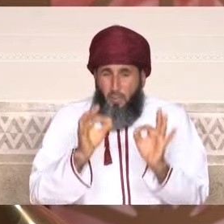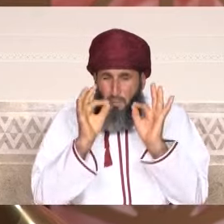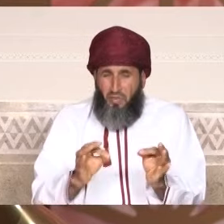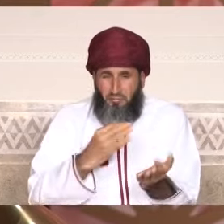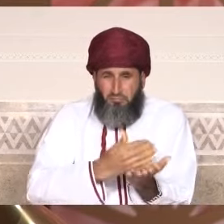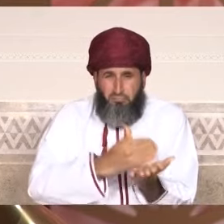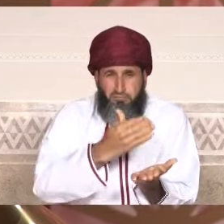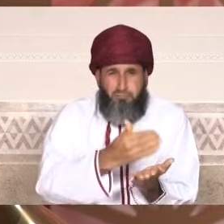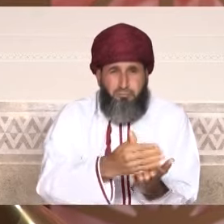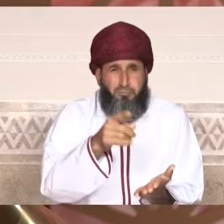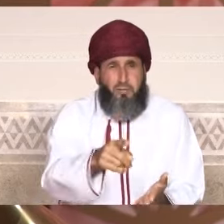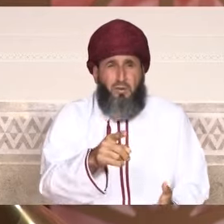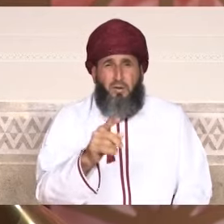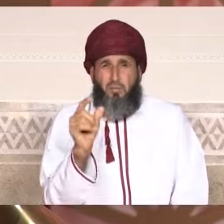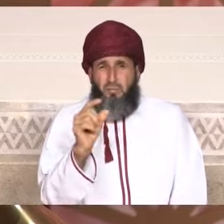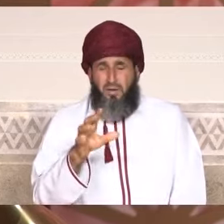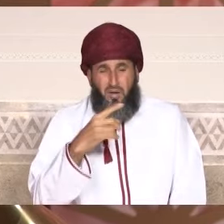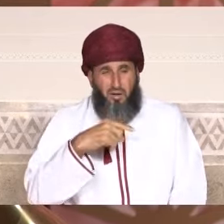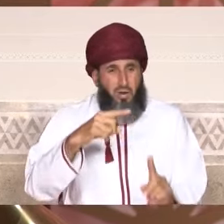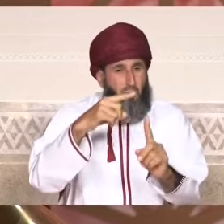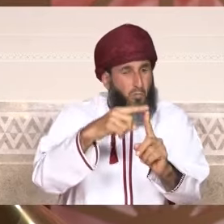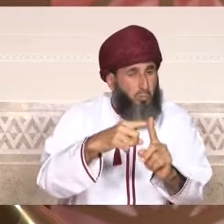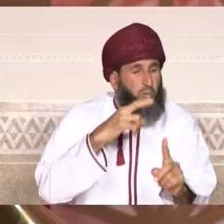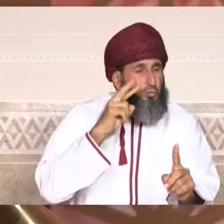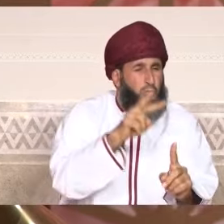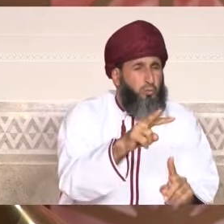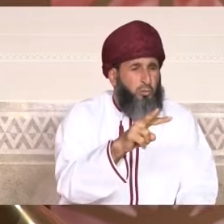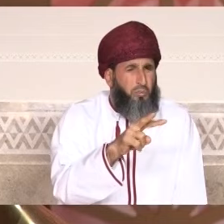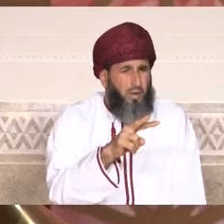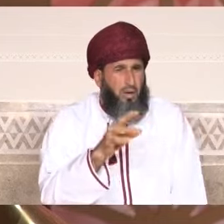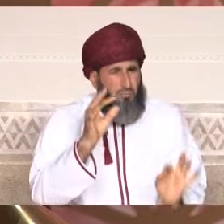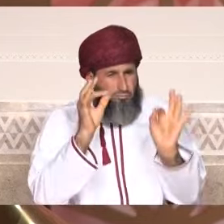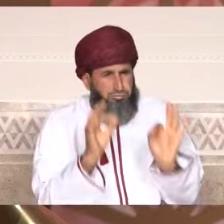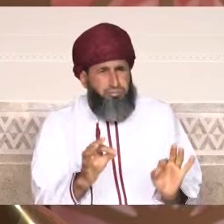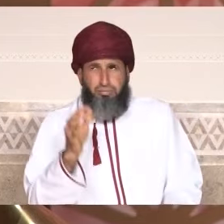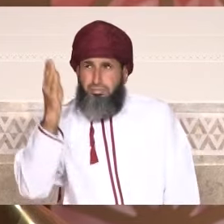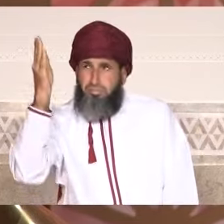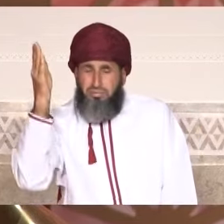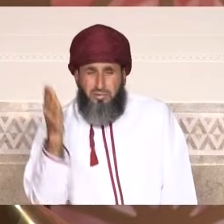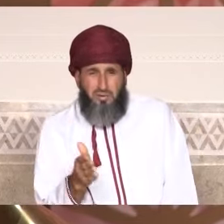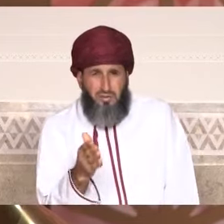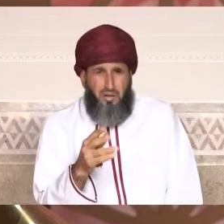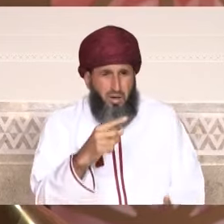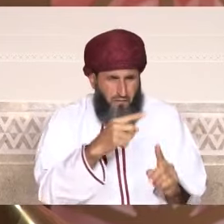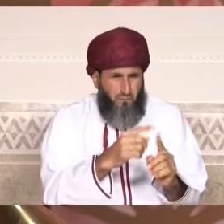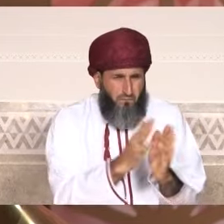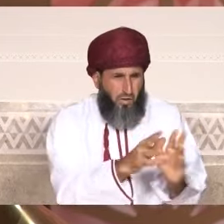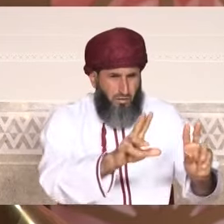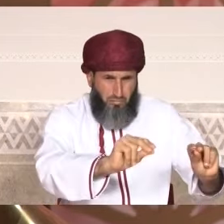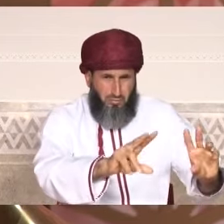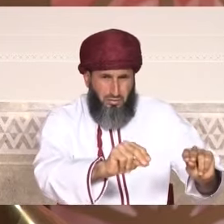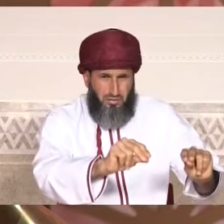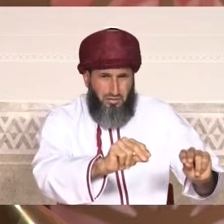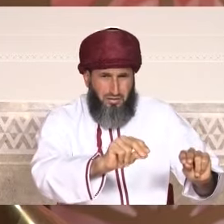فإذا نظرنا اليوم في حال أهل الكتاب، هل هم فعلا يتبعون ما أنزل عليهم في كتبهم،